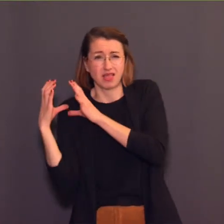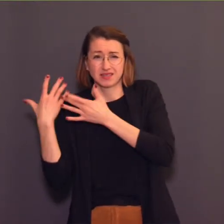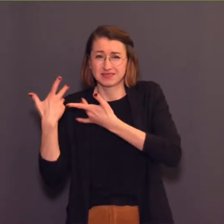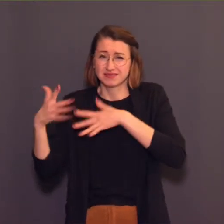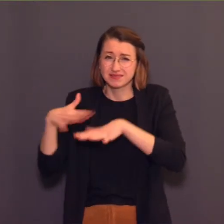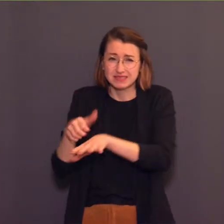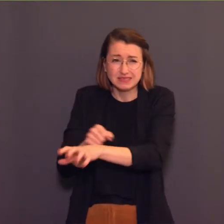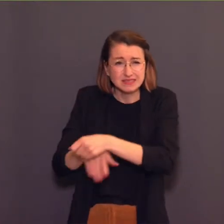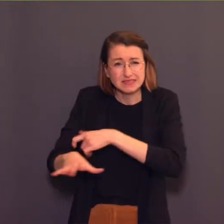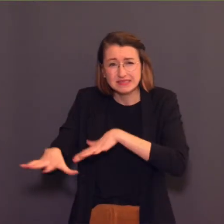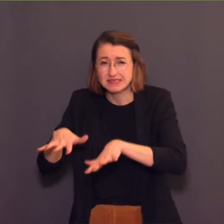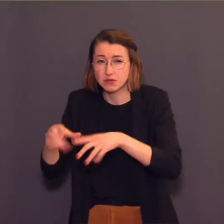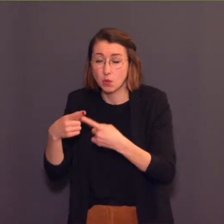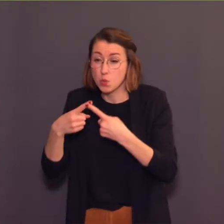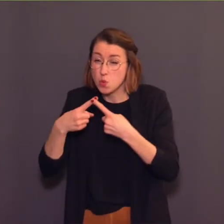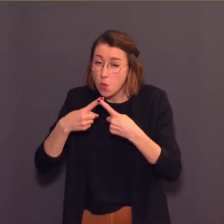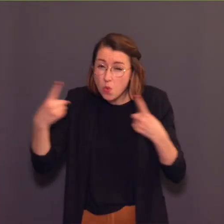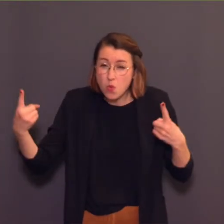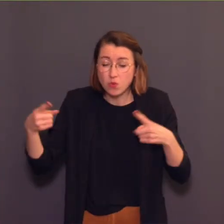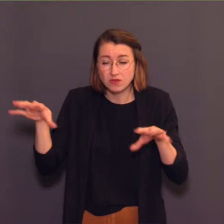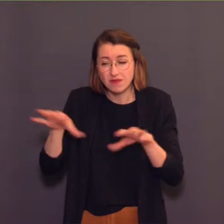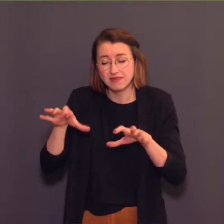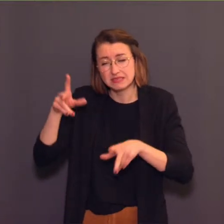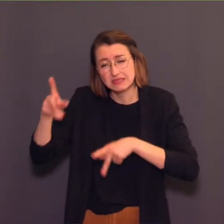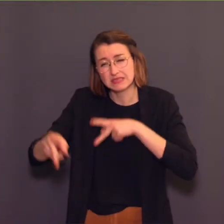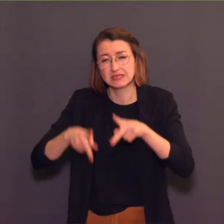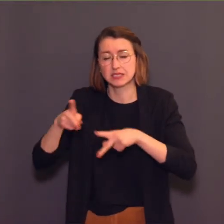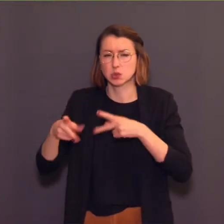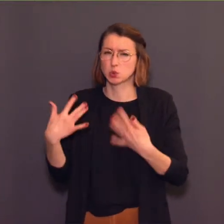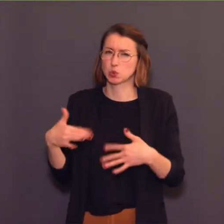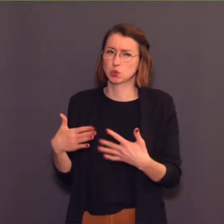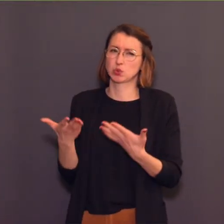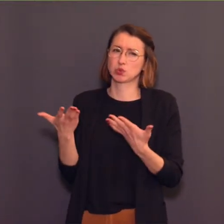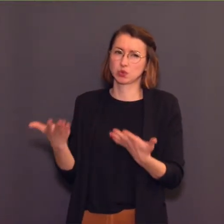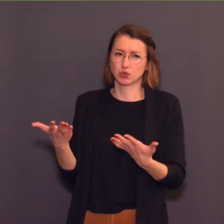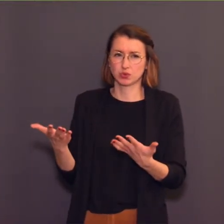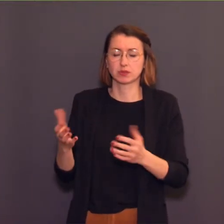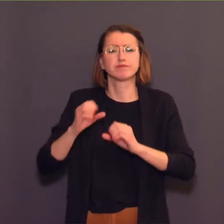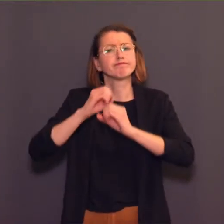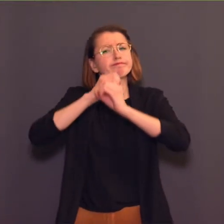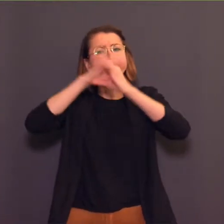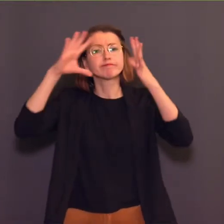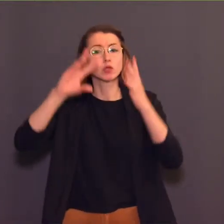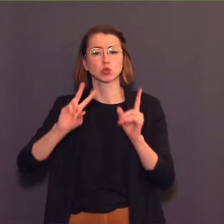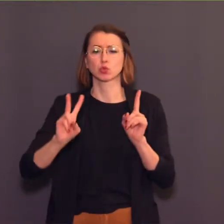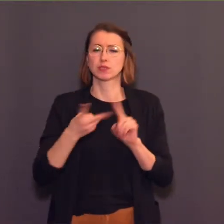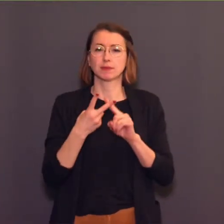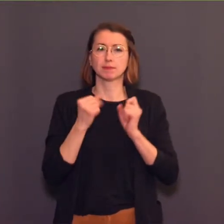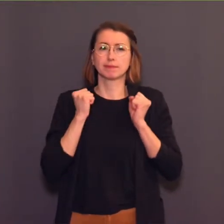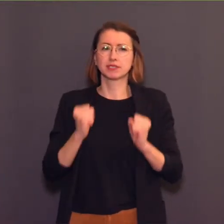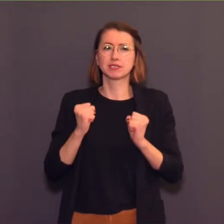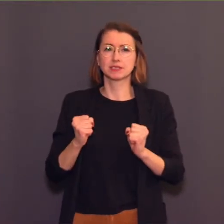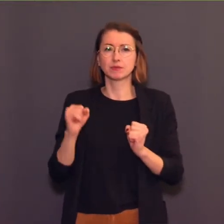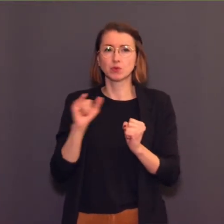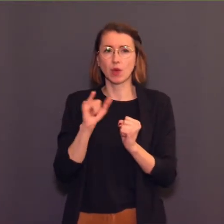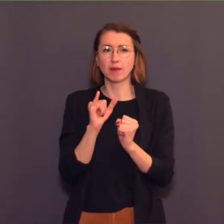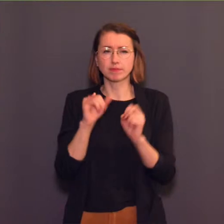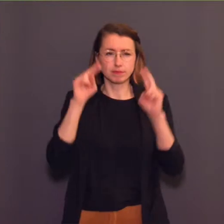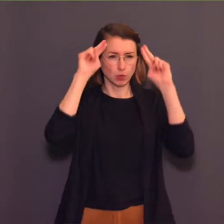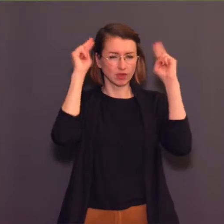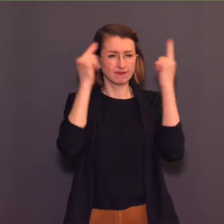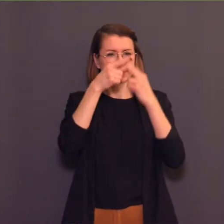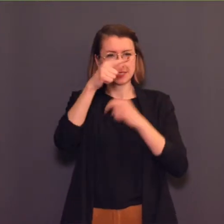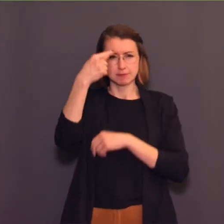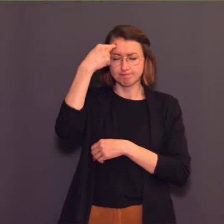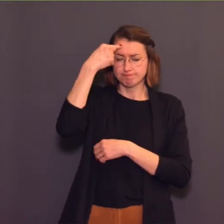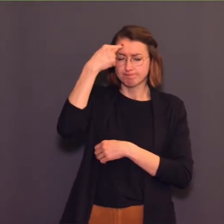deuxième extrapolation, dans cette deuxième mode de prévision, ils se sont basés plutôt sur les mesures qui avaient été